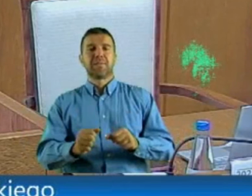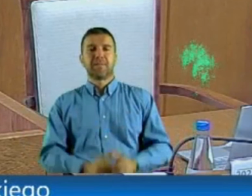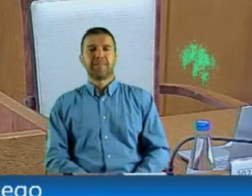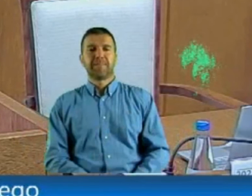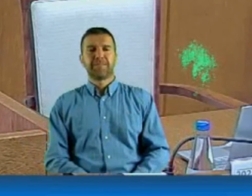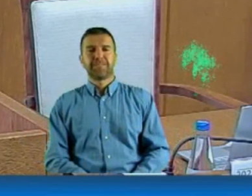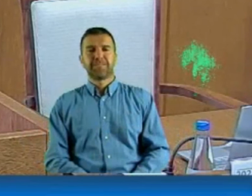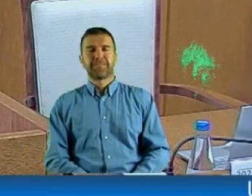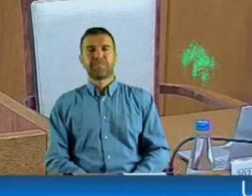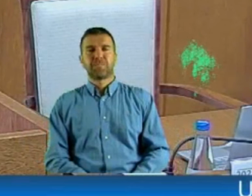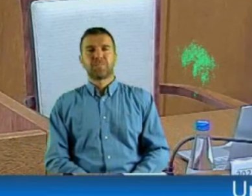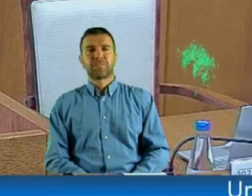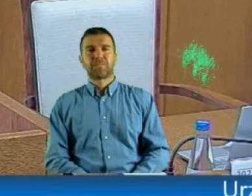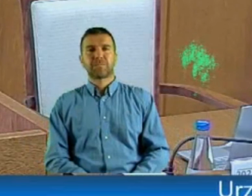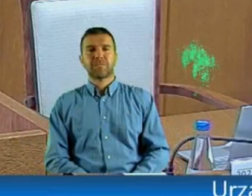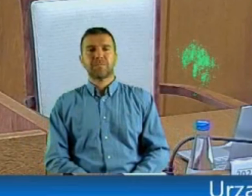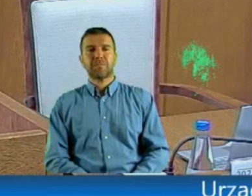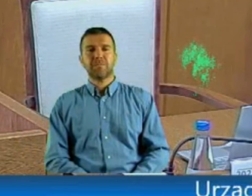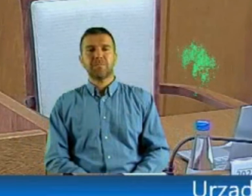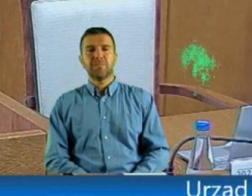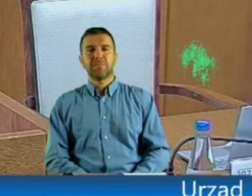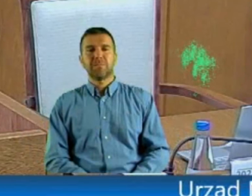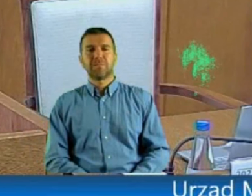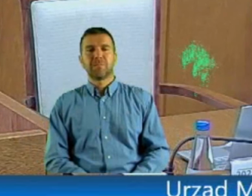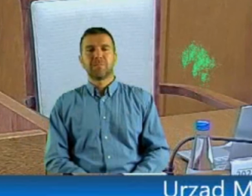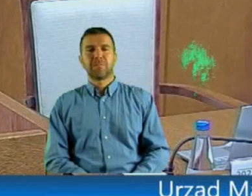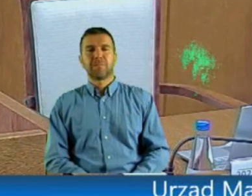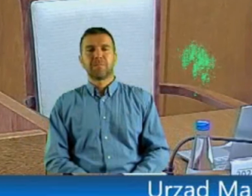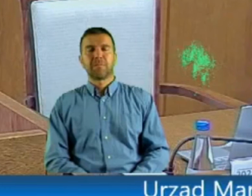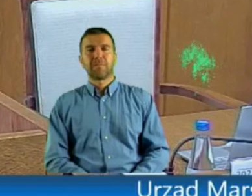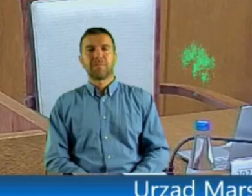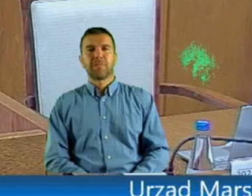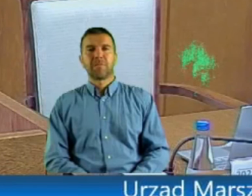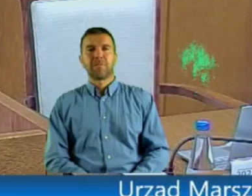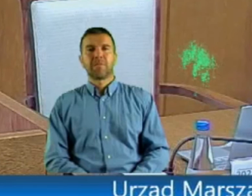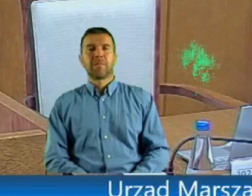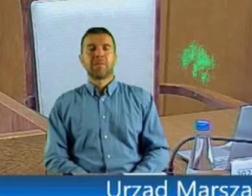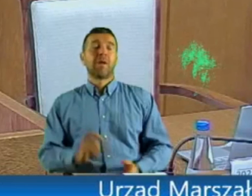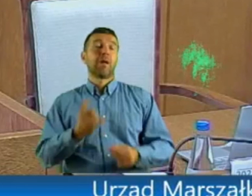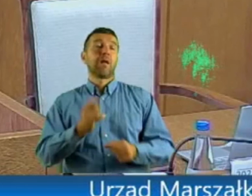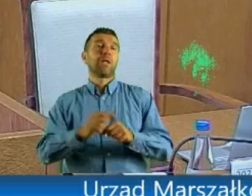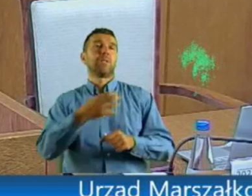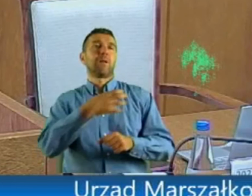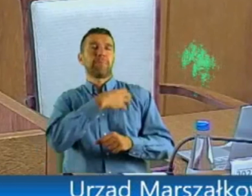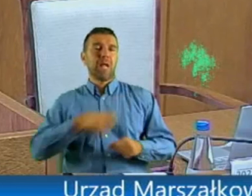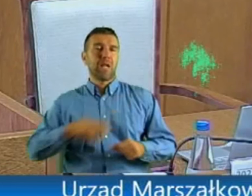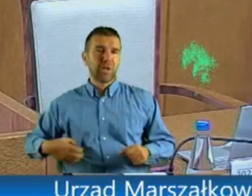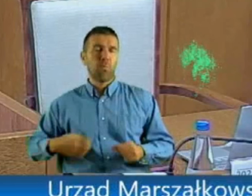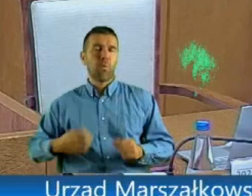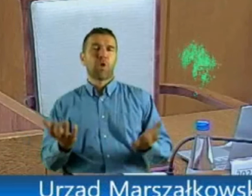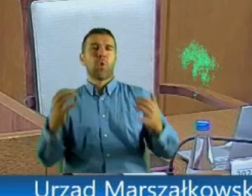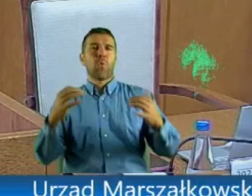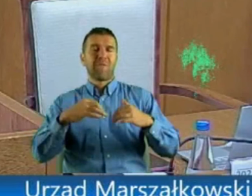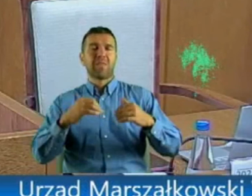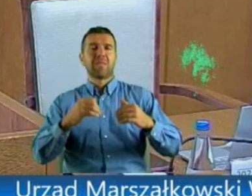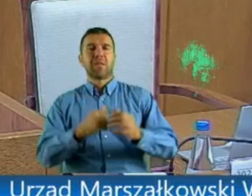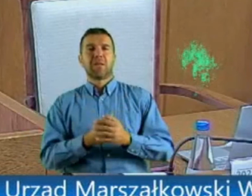z istotnych ciał, czyli mamy ciała doradcze w postaci konwentu marszałków, konwentu przewodniczących,